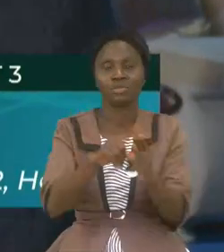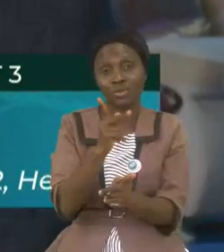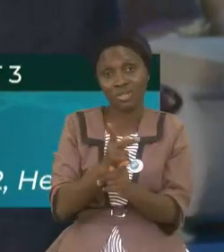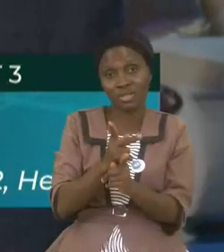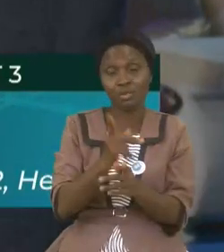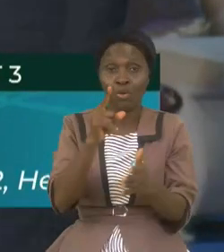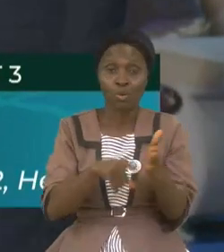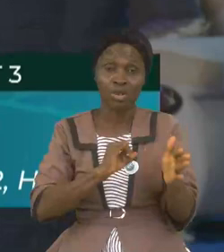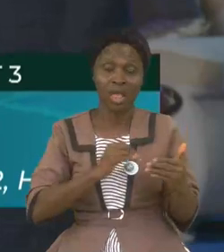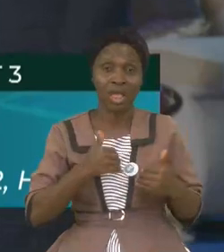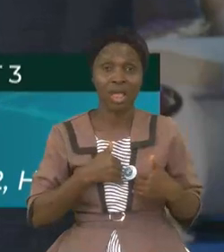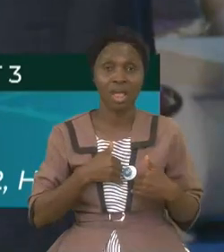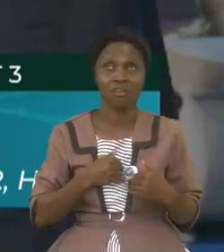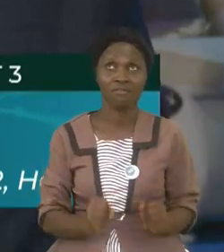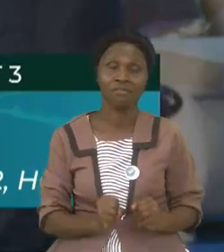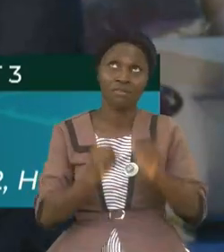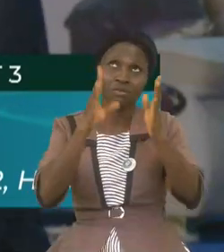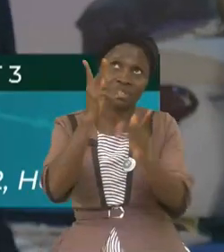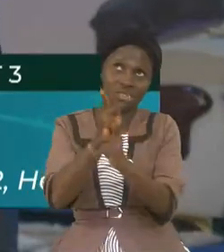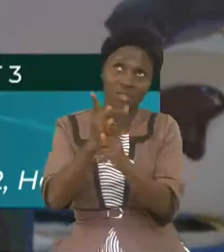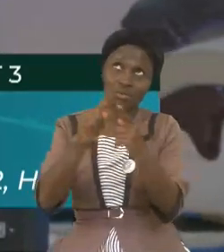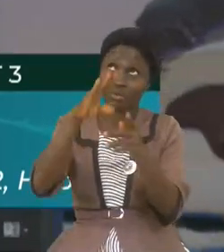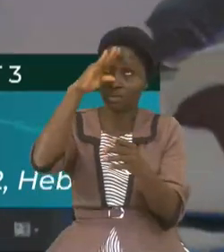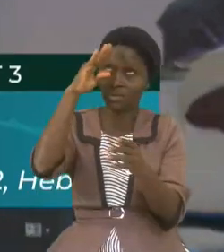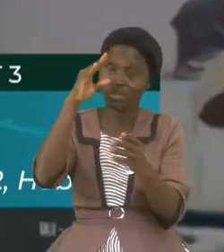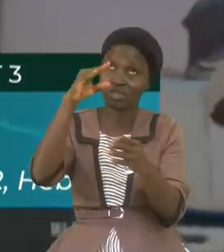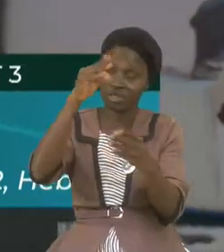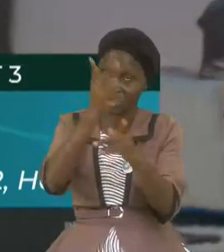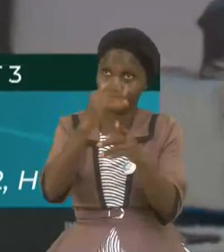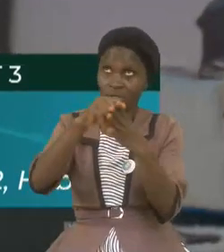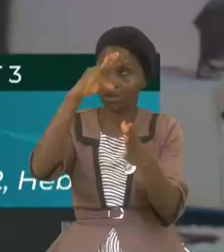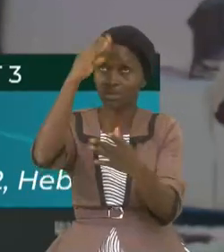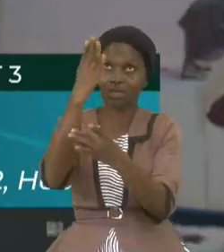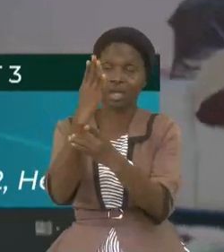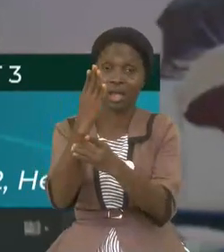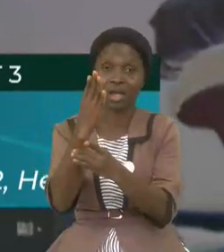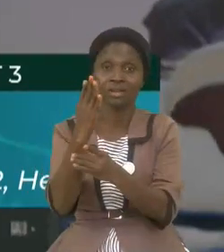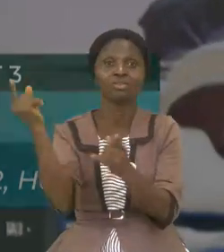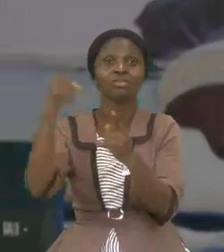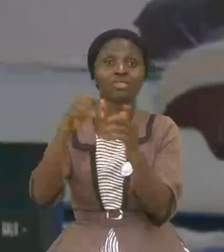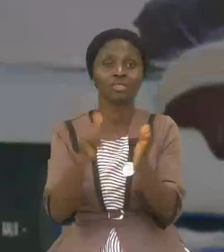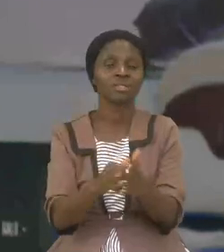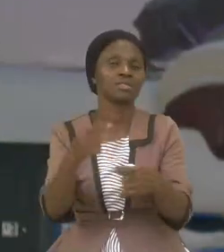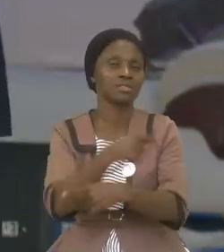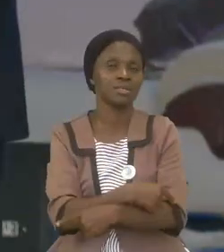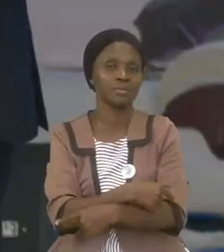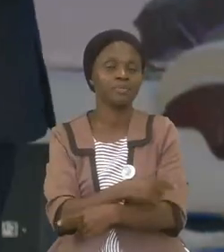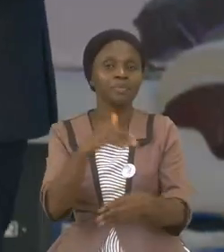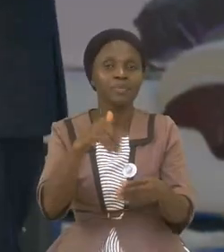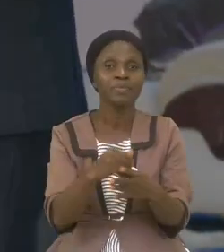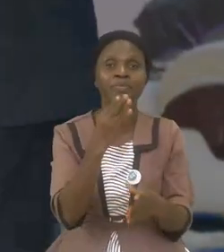puissance de garder mon dépôt jusqu'à ce jour.